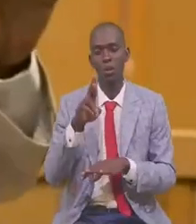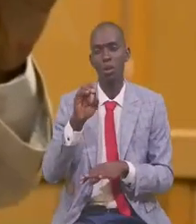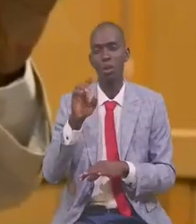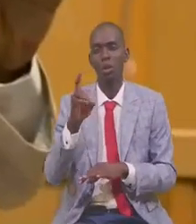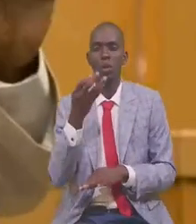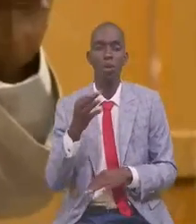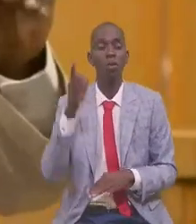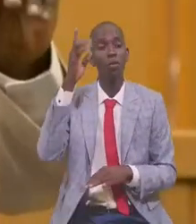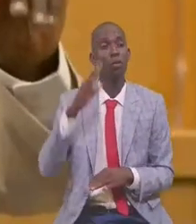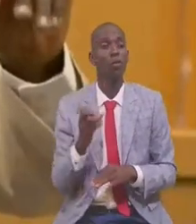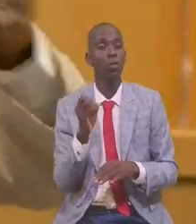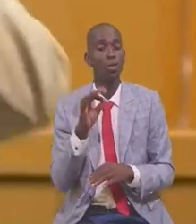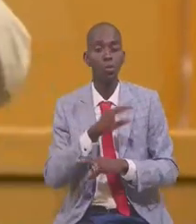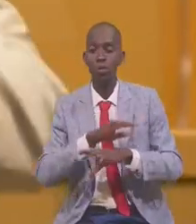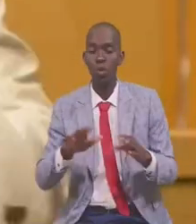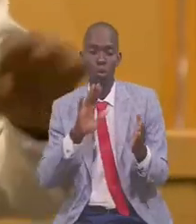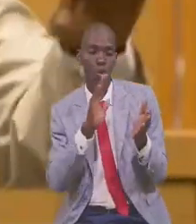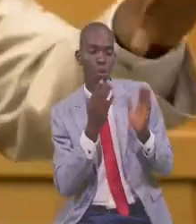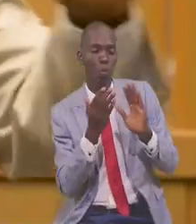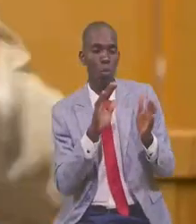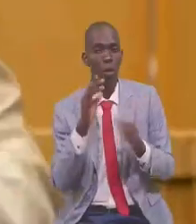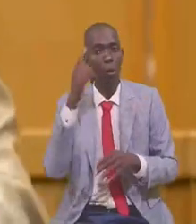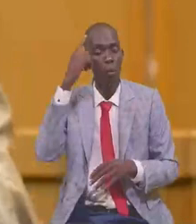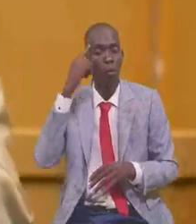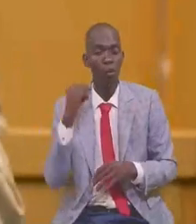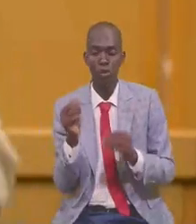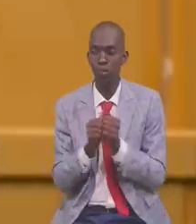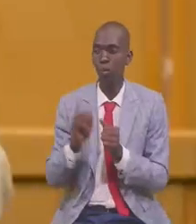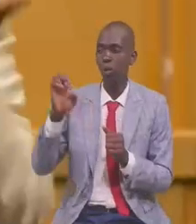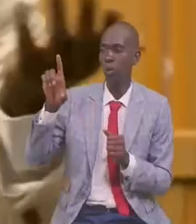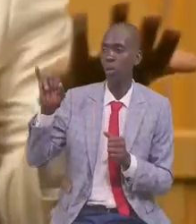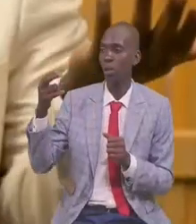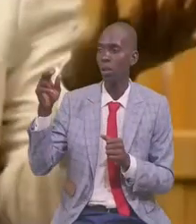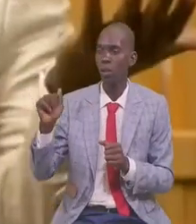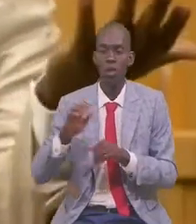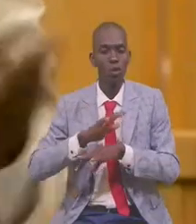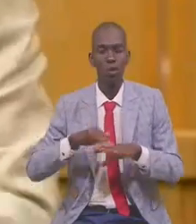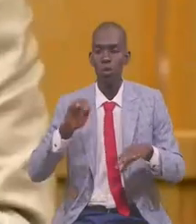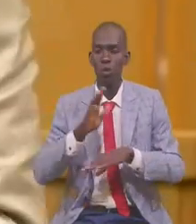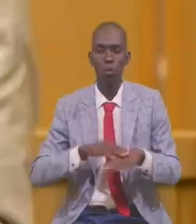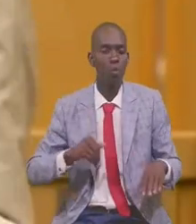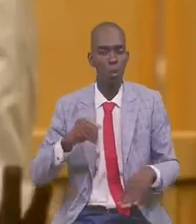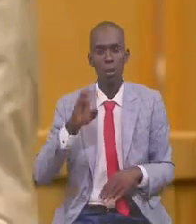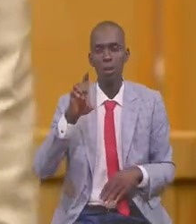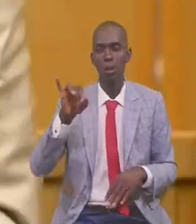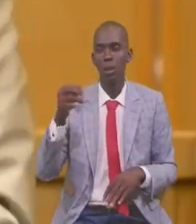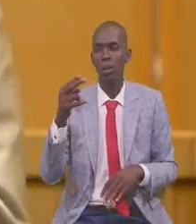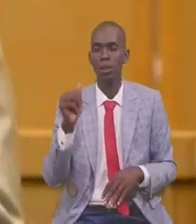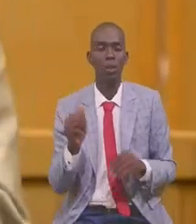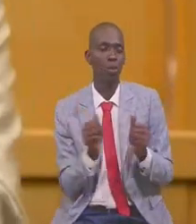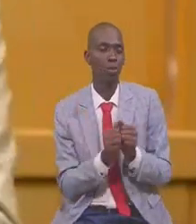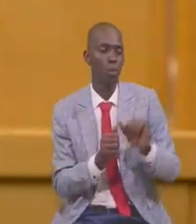et Élisée, ne compare pas Josué à Élisée. Il nous appelle de différentes manières, il nous